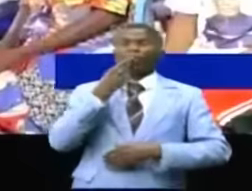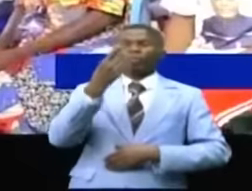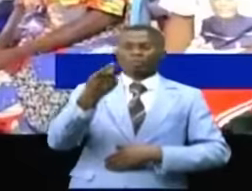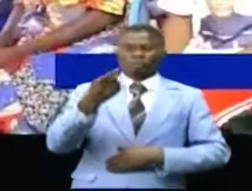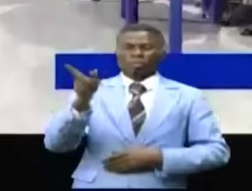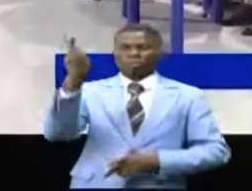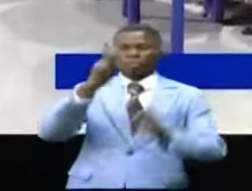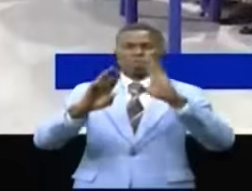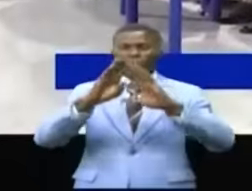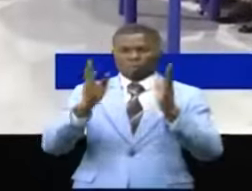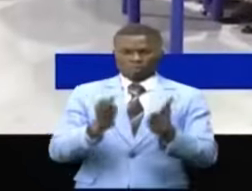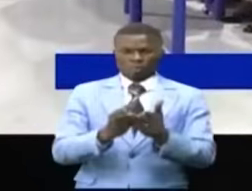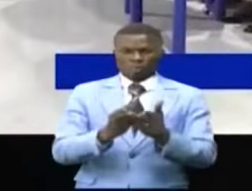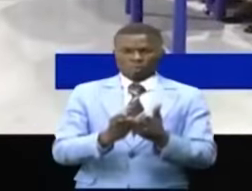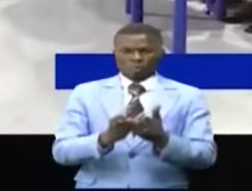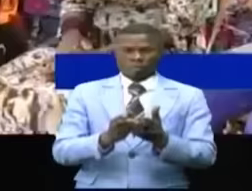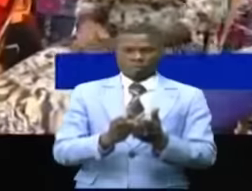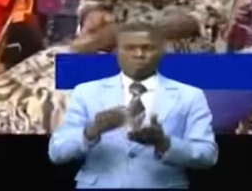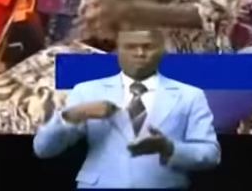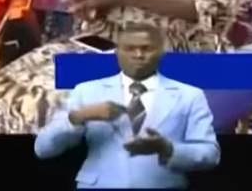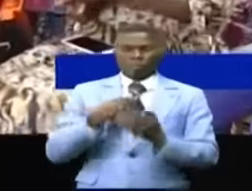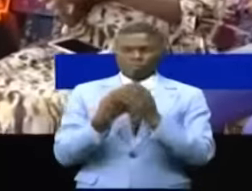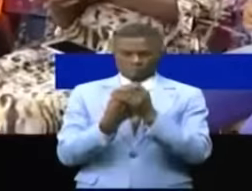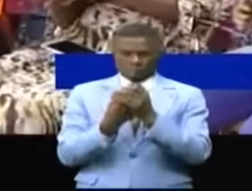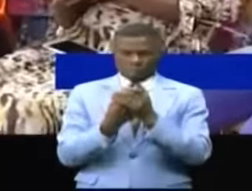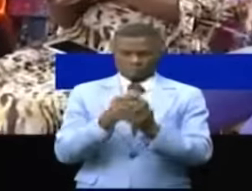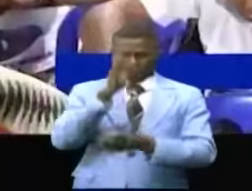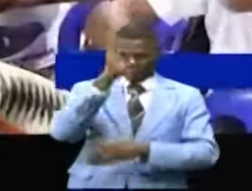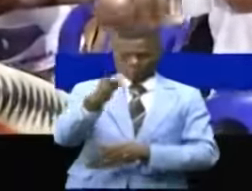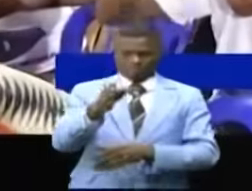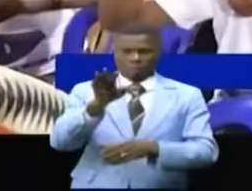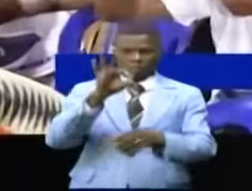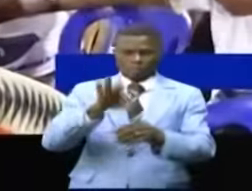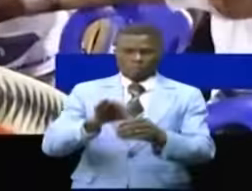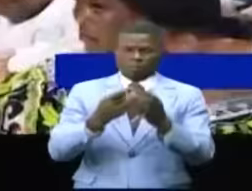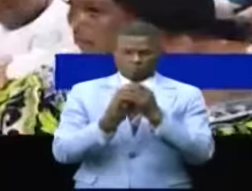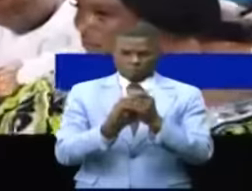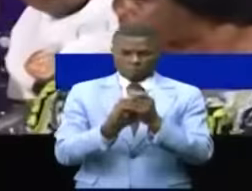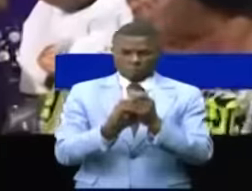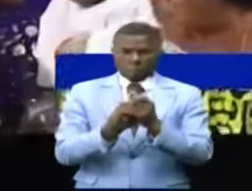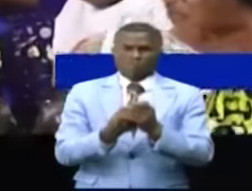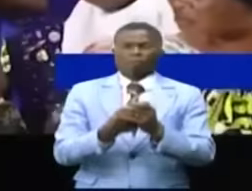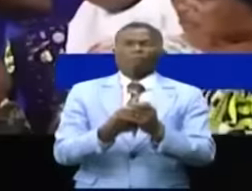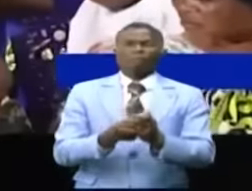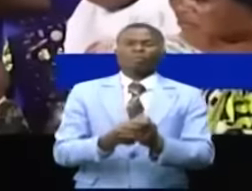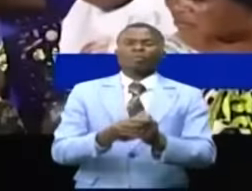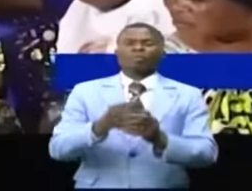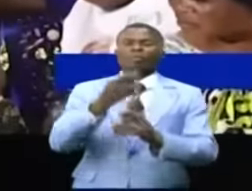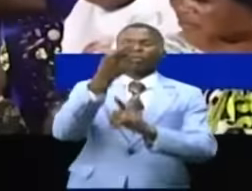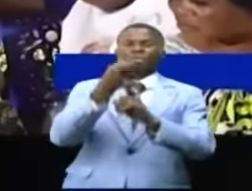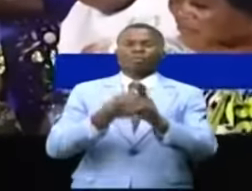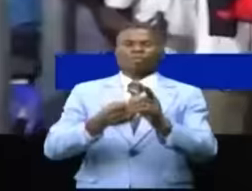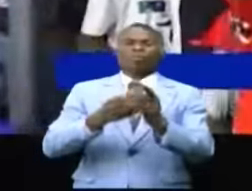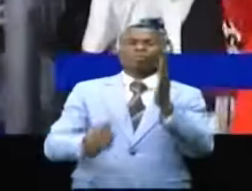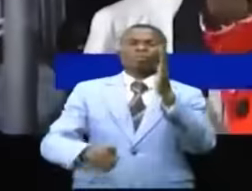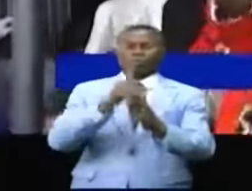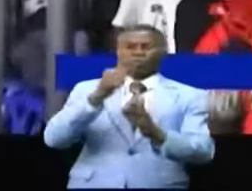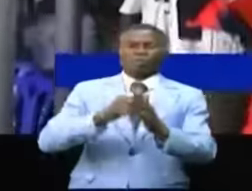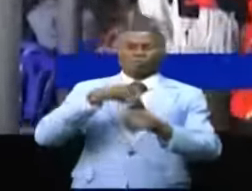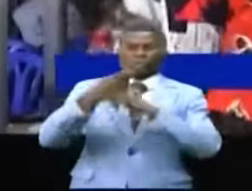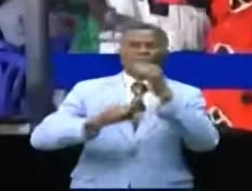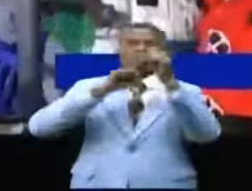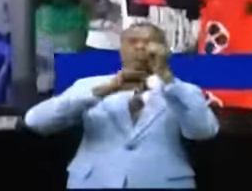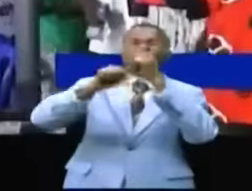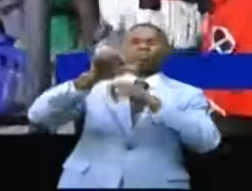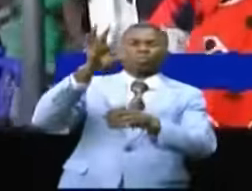ses militants que nous sommes déjà sur la ligne droite des élections, car déjà en mi-novembre, la campagne électorale va